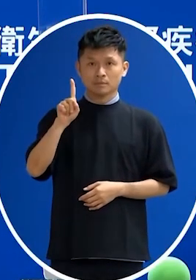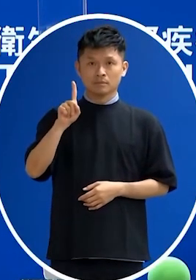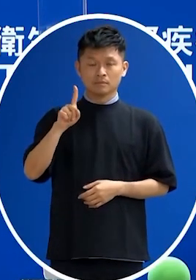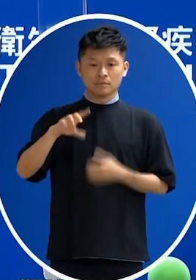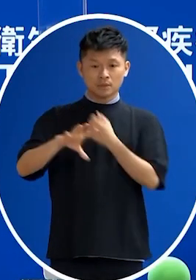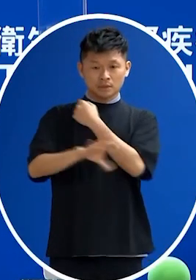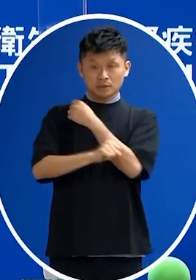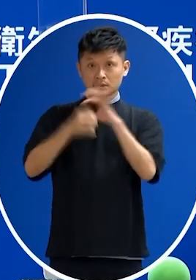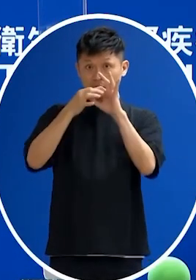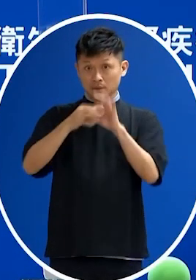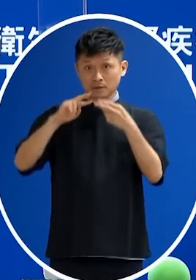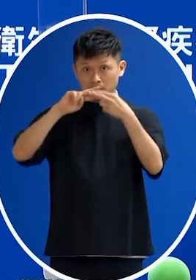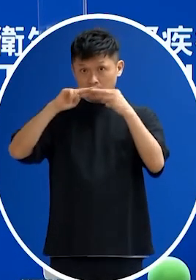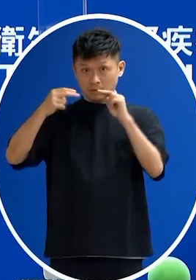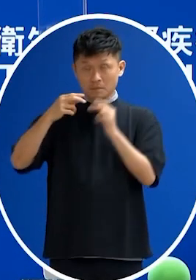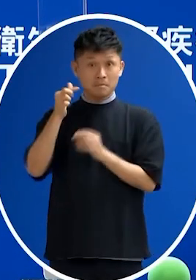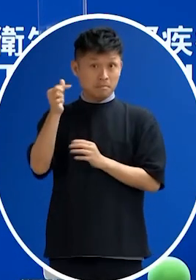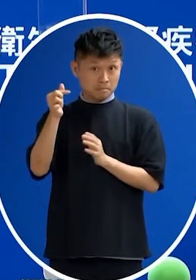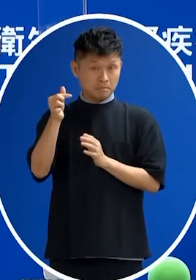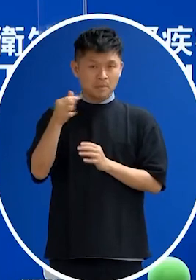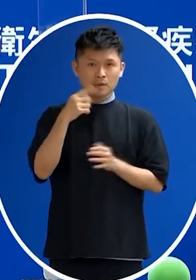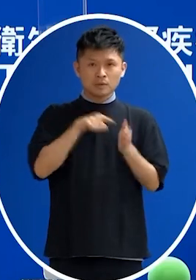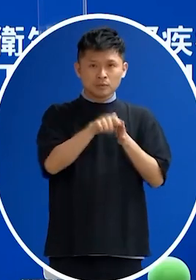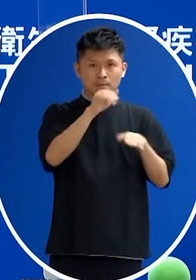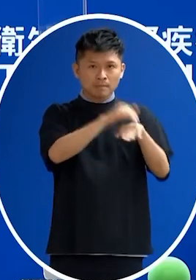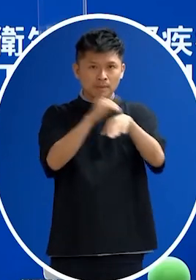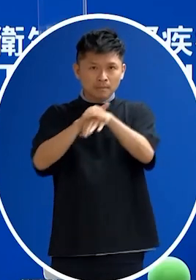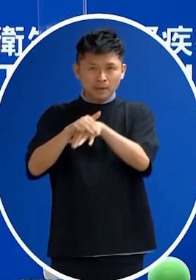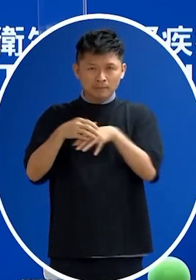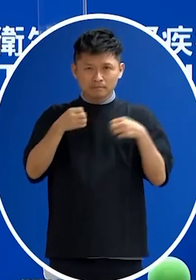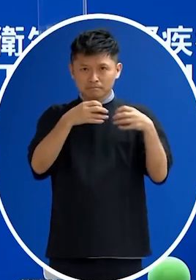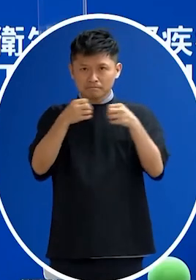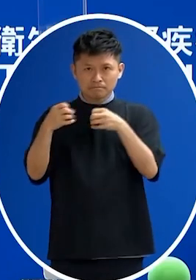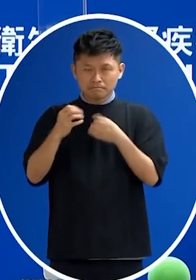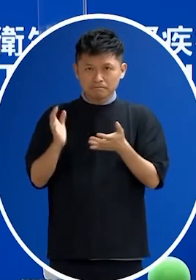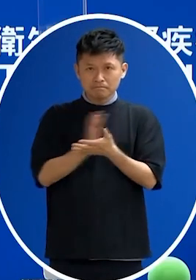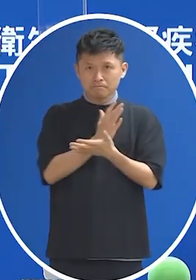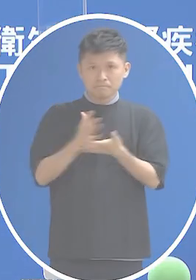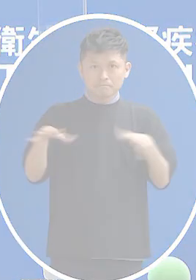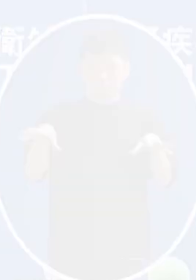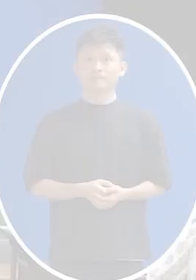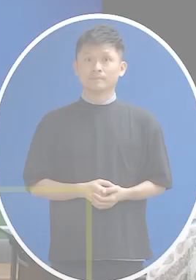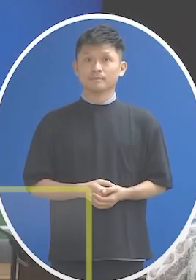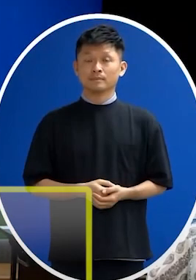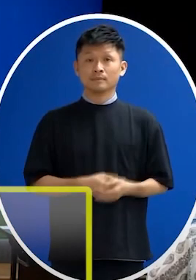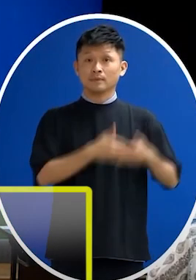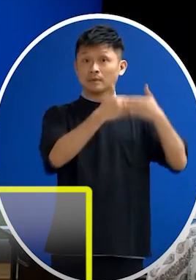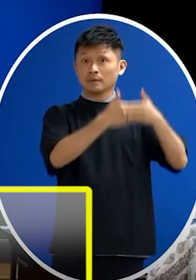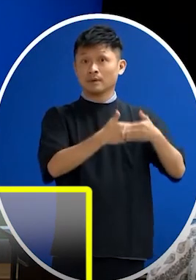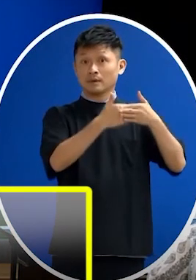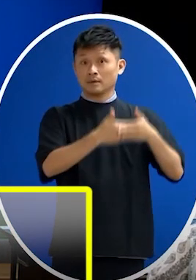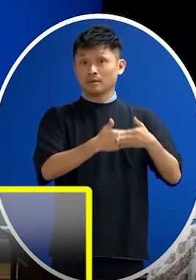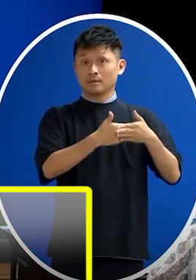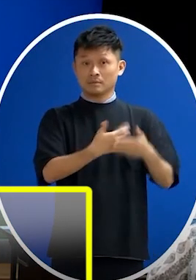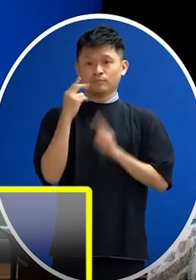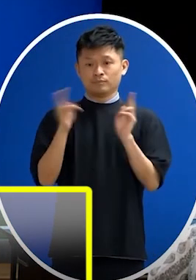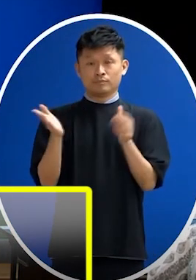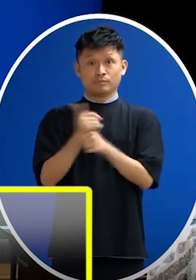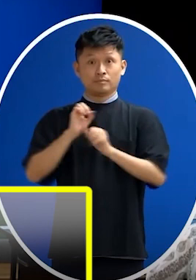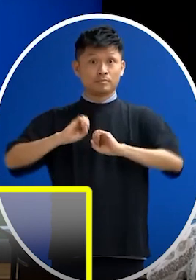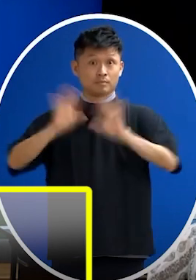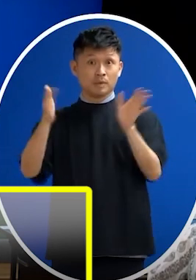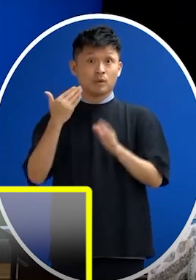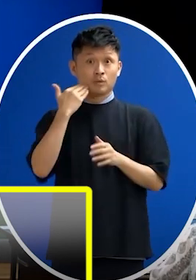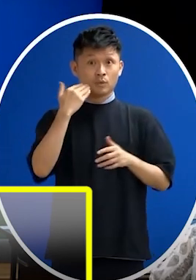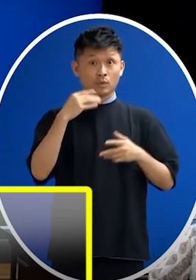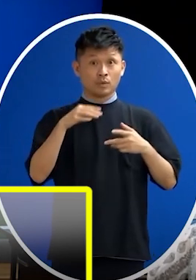性哈，那加上我们专家的一个讨论哈，那我们还现在把它判定成是阳性。 中国大陆打疫苗的民众，只要